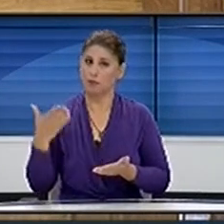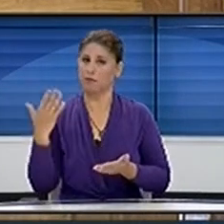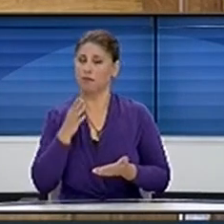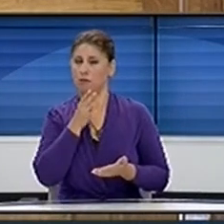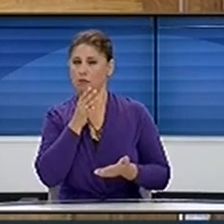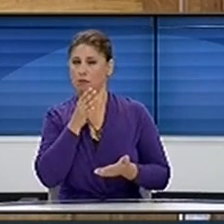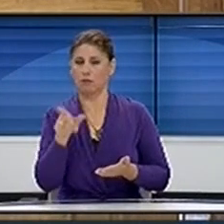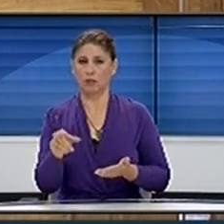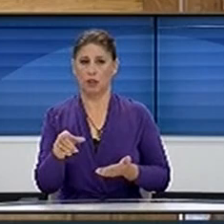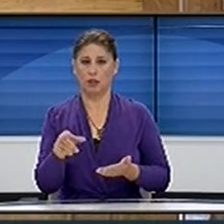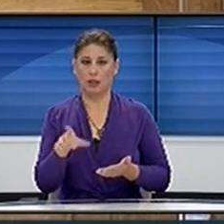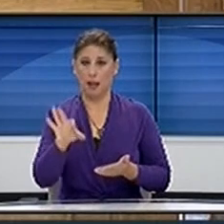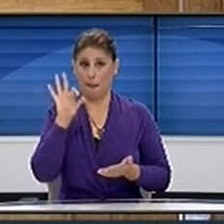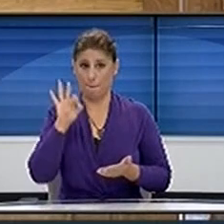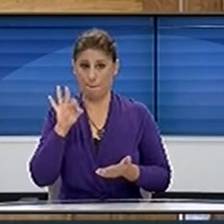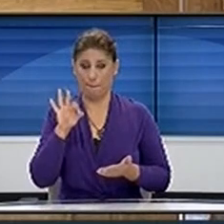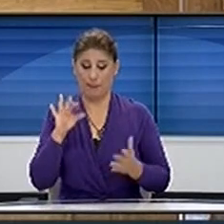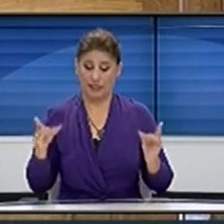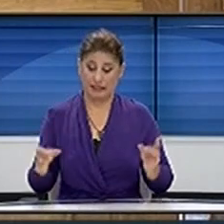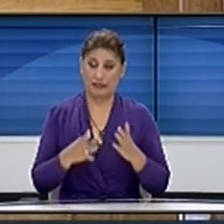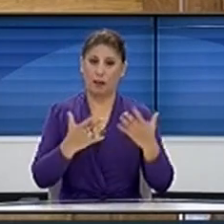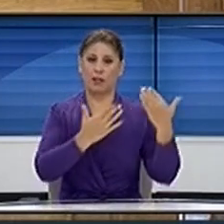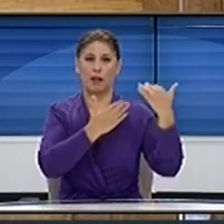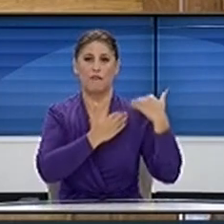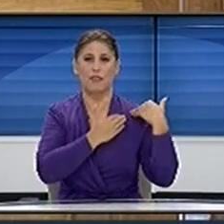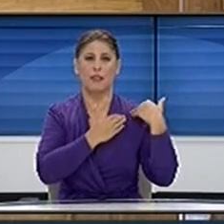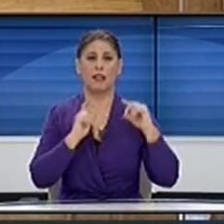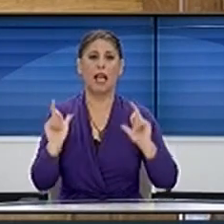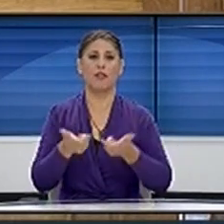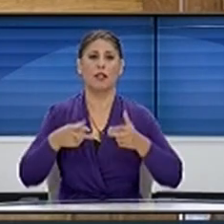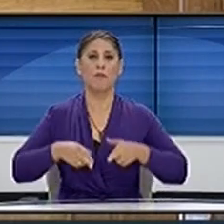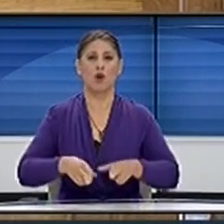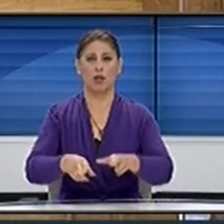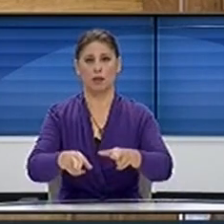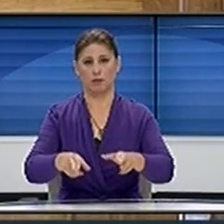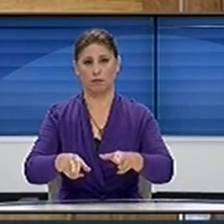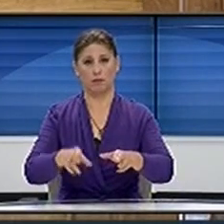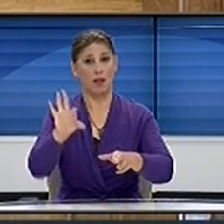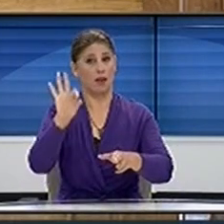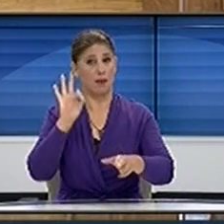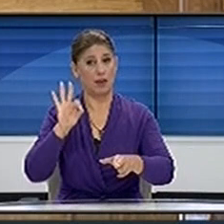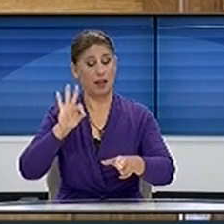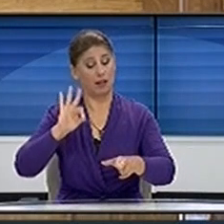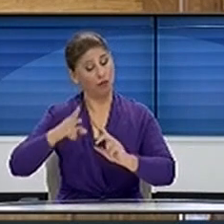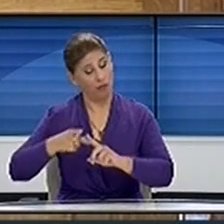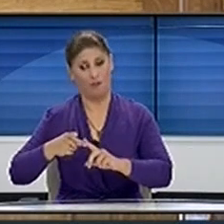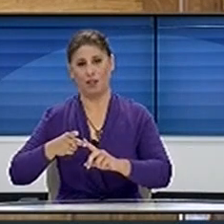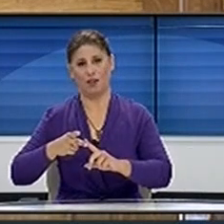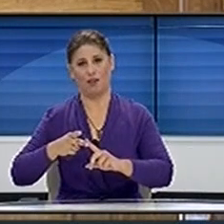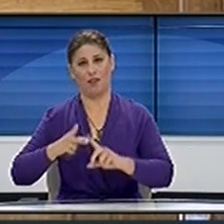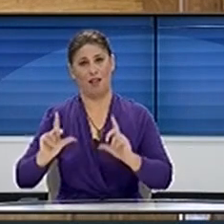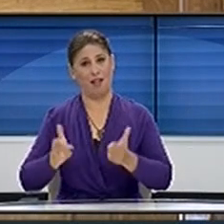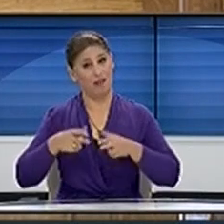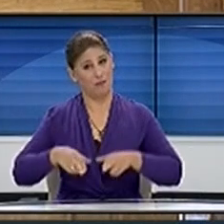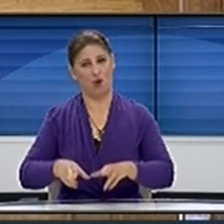πρόσκαιρη επιρροή της συγκυρίας από την ευθύνη της εθνικής πορείας και να επιλέγει τη δεύτερη.